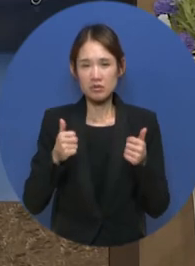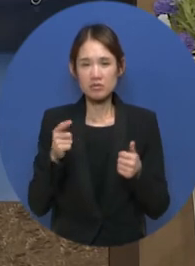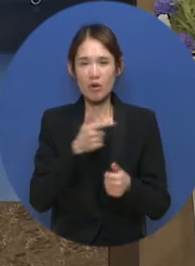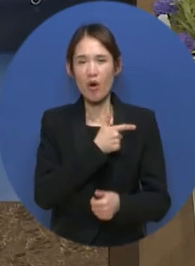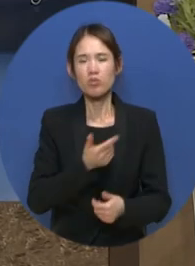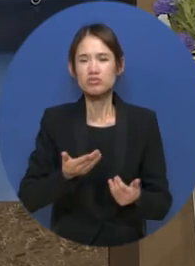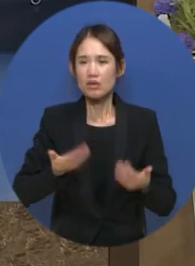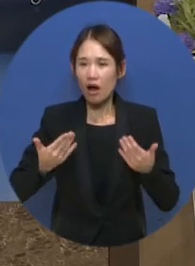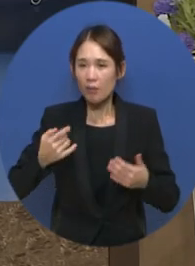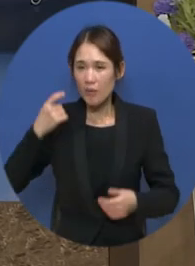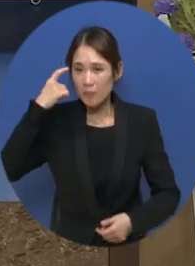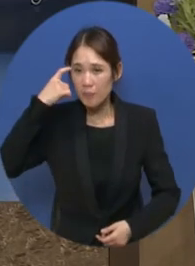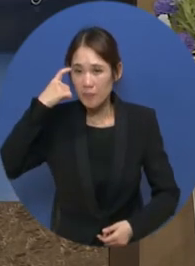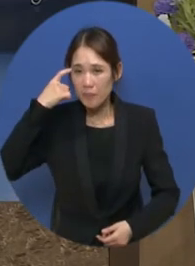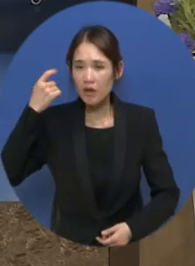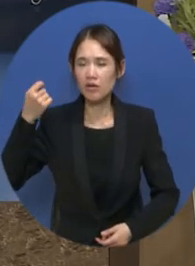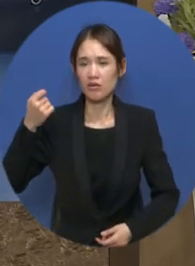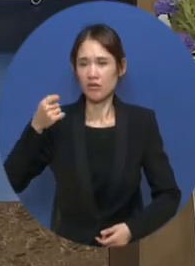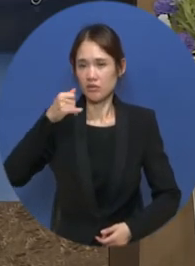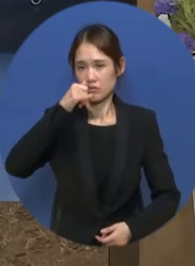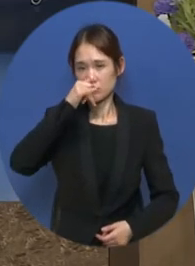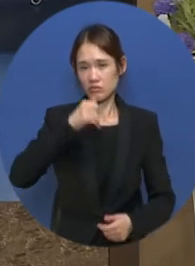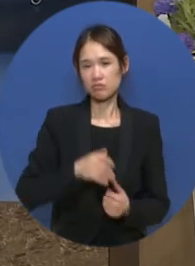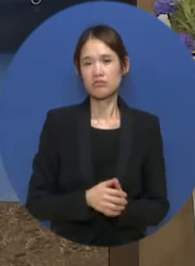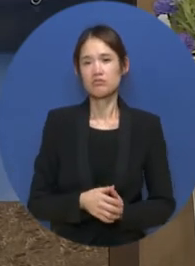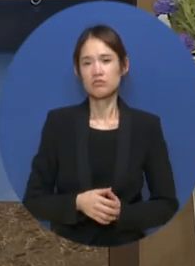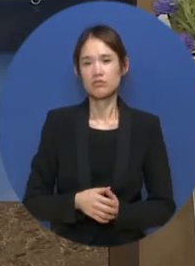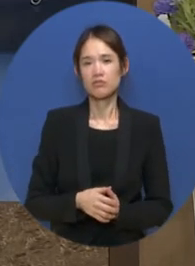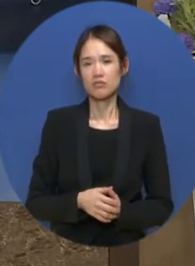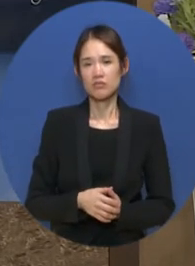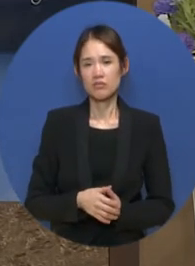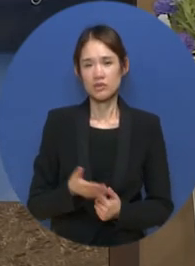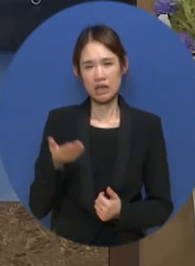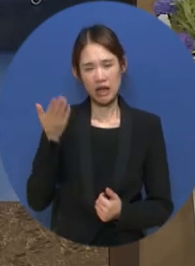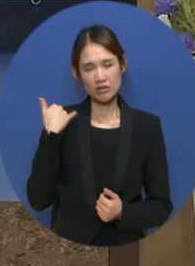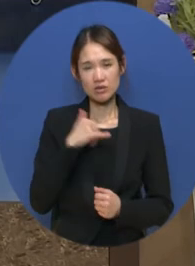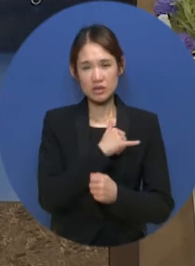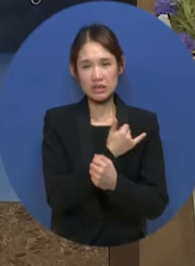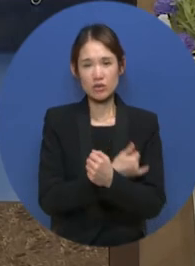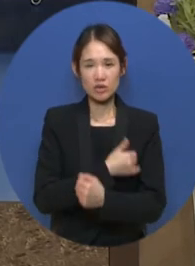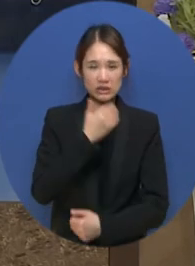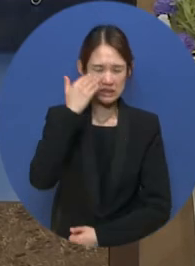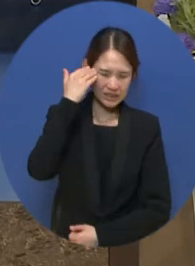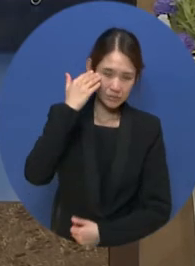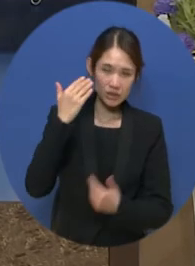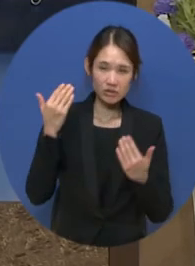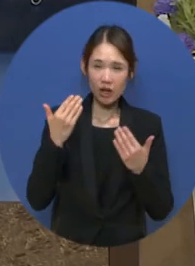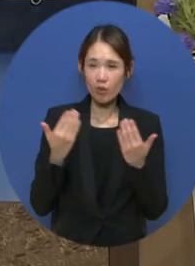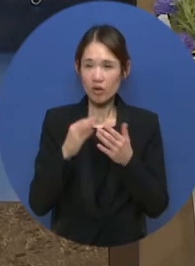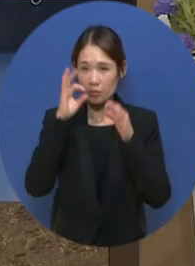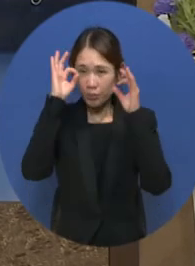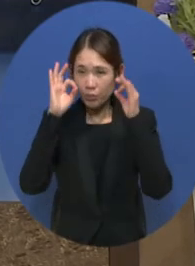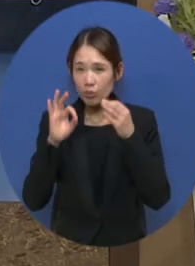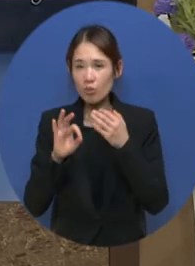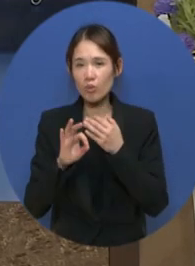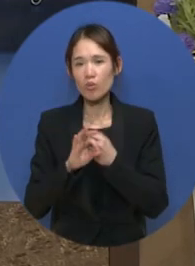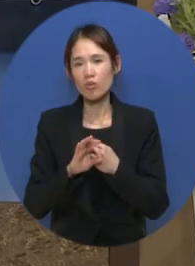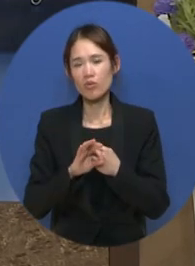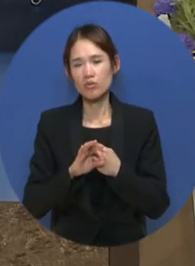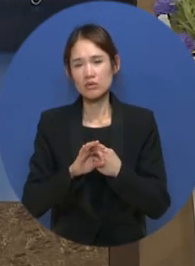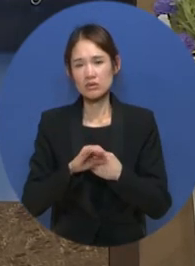않은 난 그때 이런 저도 생각을 하긴 했거든요 어 사실 이전에도 인권 침해 사건 에서도 보면 증